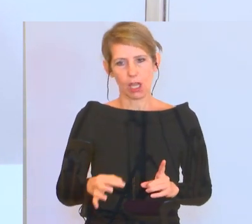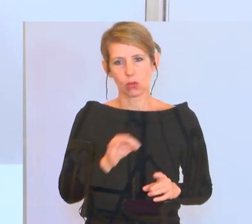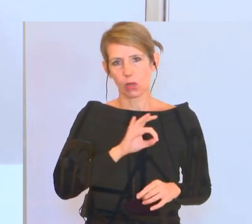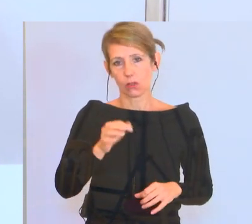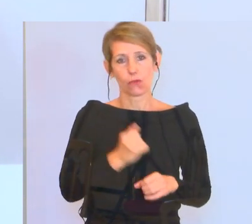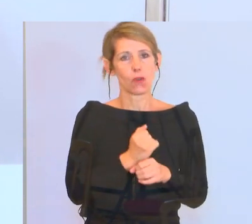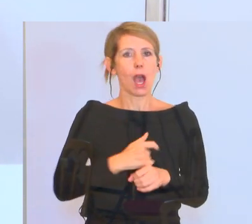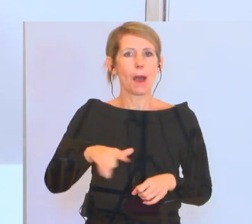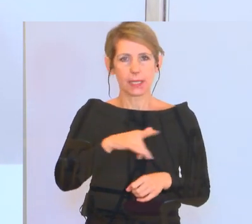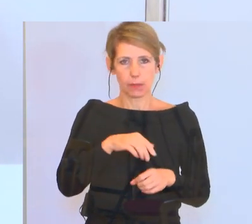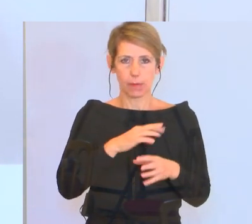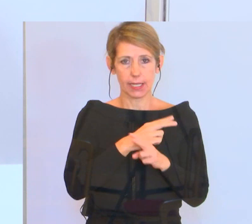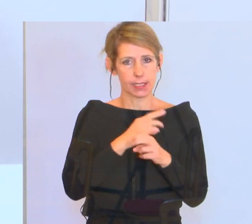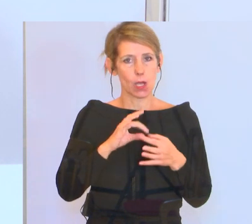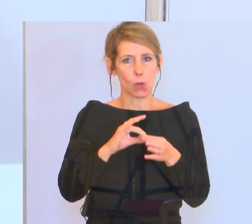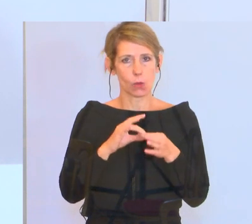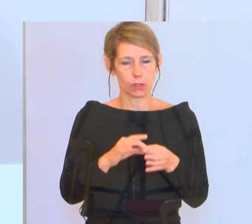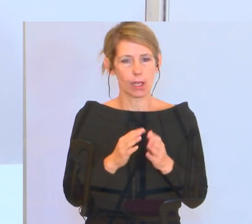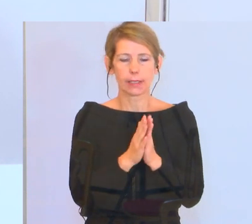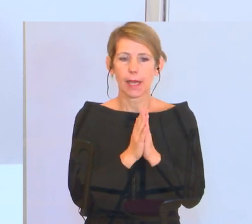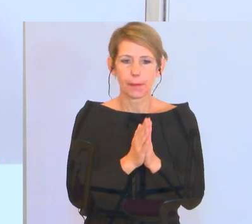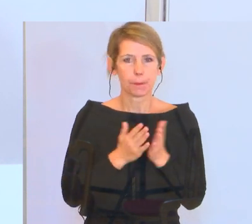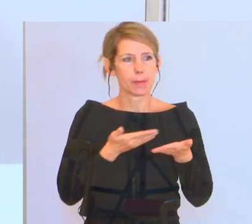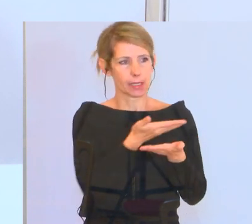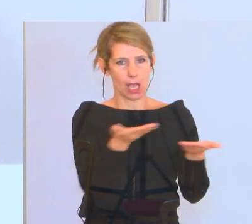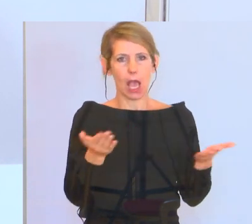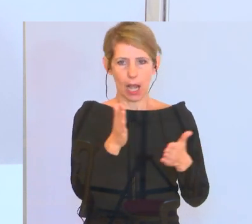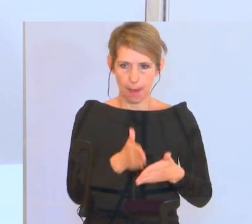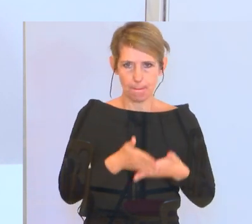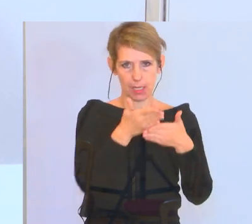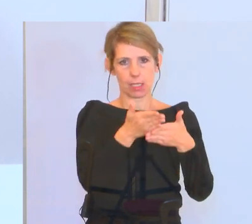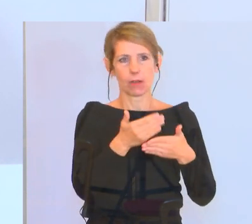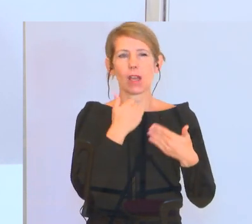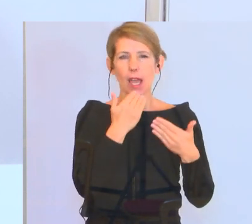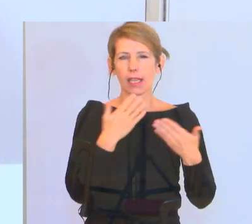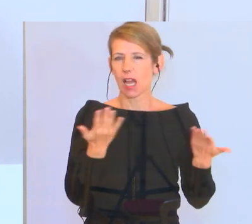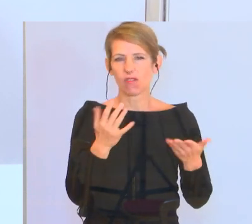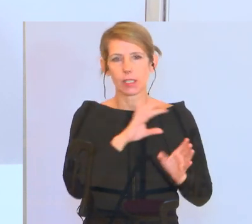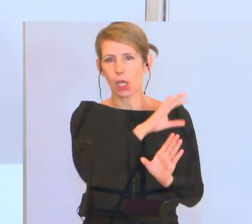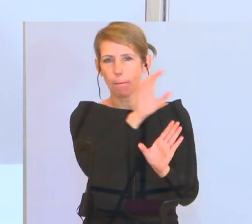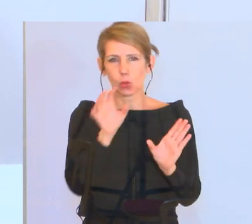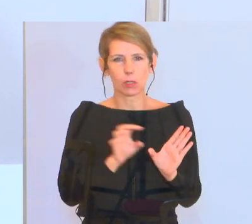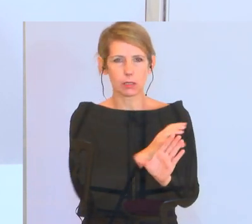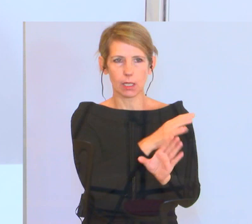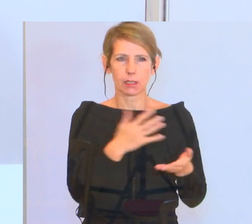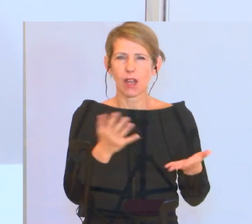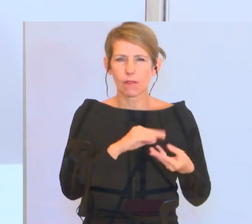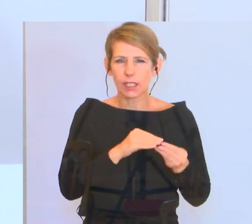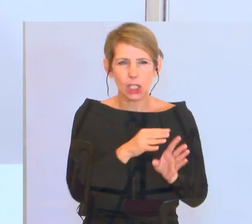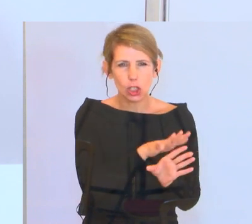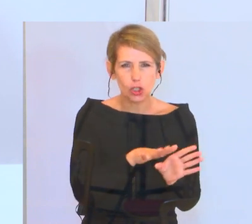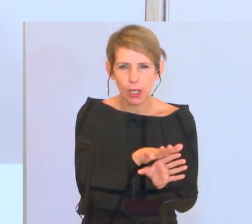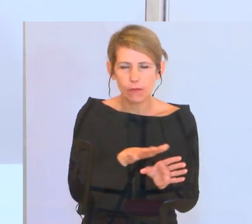die Arbeitsplätze in Österreich, und alle bitten, mitzuhelfen, egal in welchem Bundesland, egal in welcher Branche. Es spielt eine